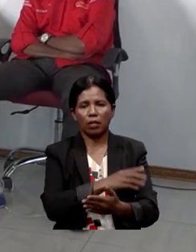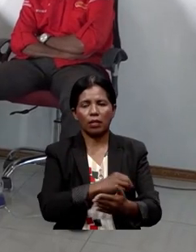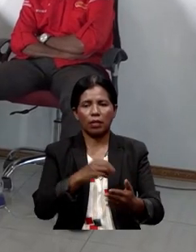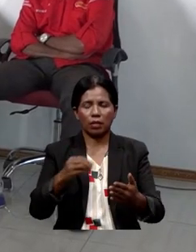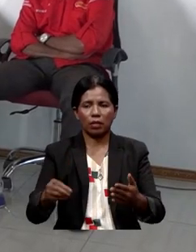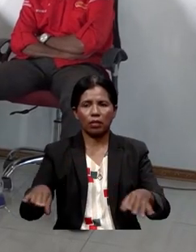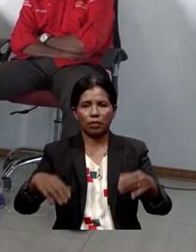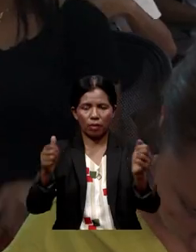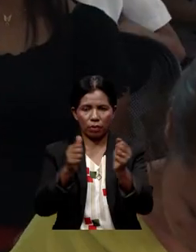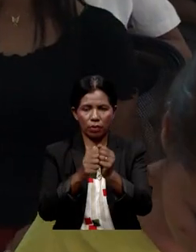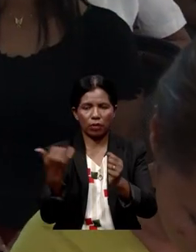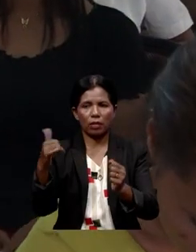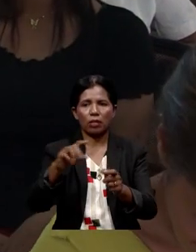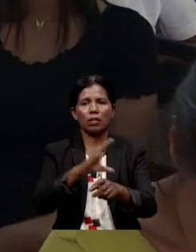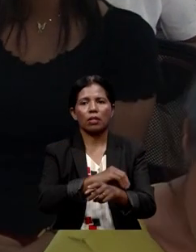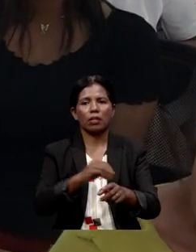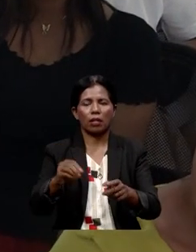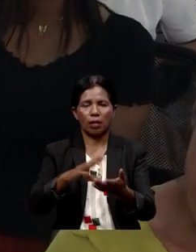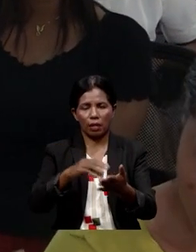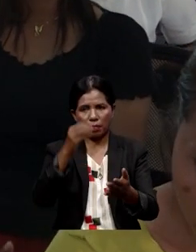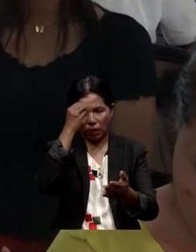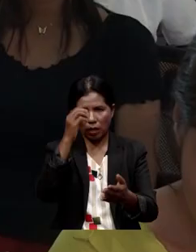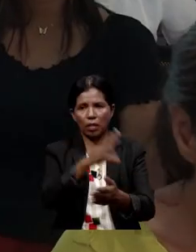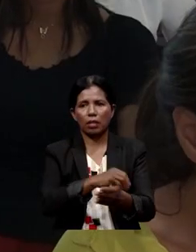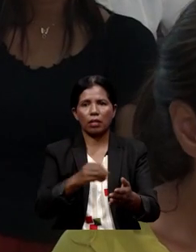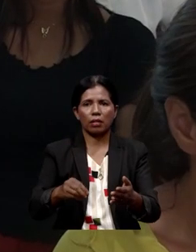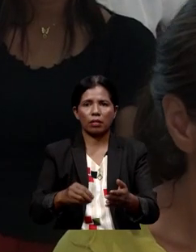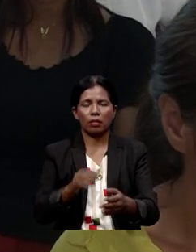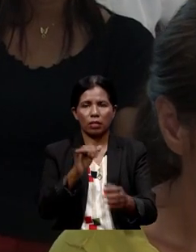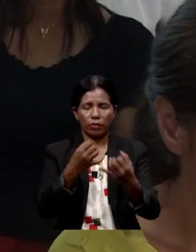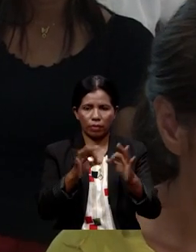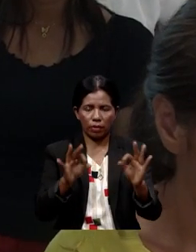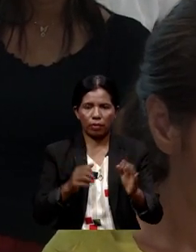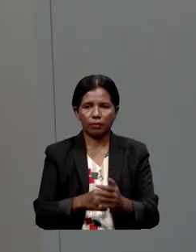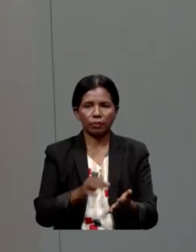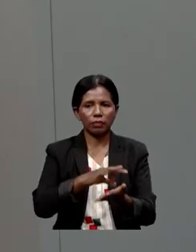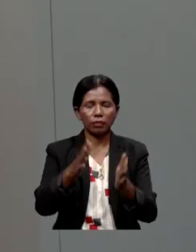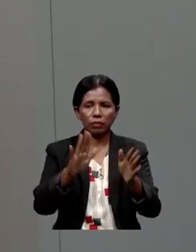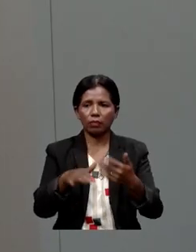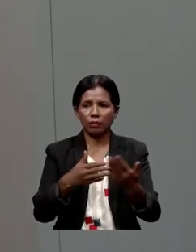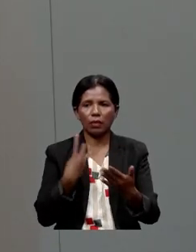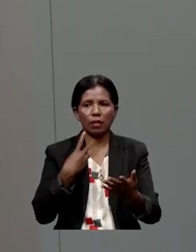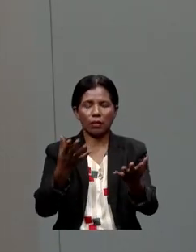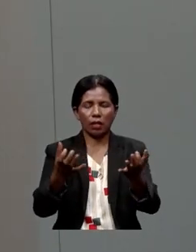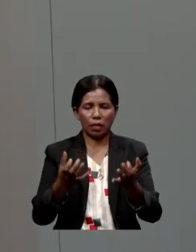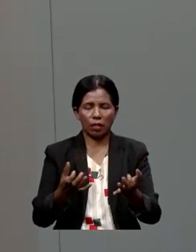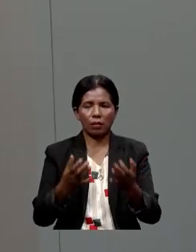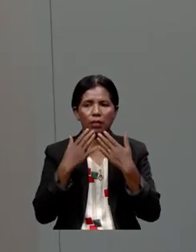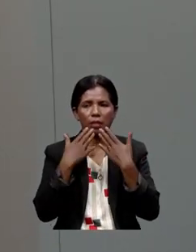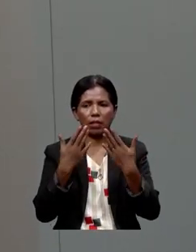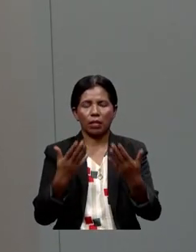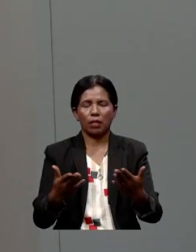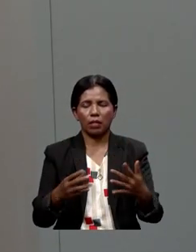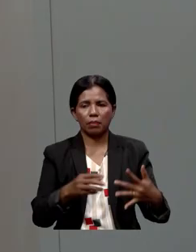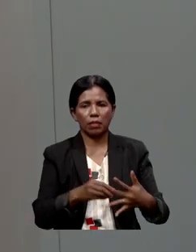ne, coopera ho Sira a huhusi curso to estágio profissional conclui. Formador Sira Hutu, a minha cara que agradece, muito